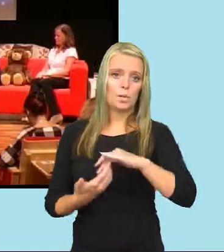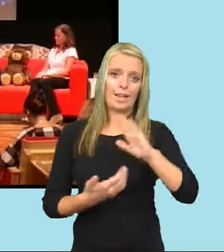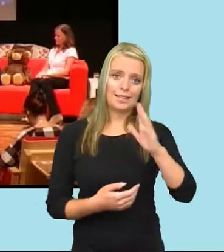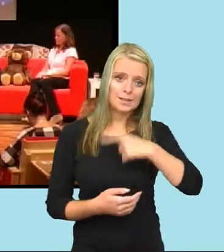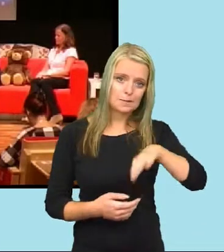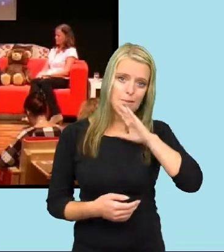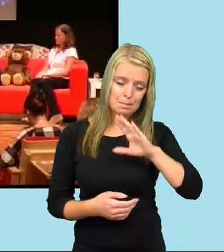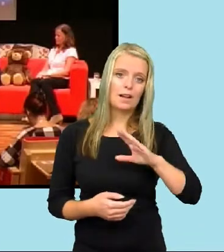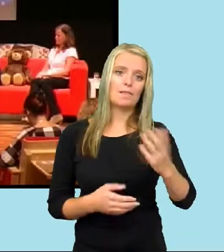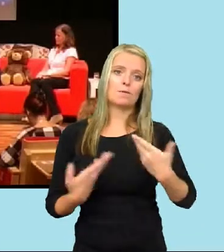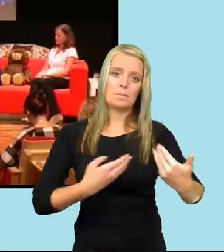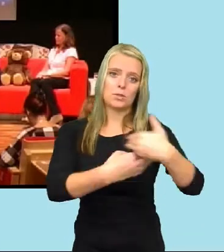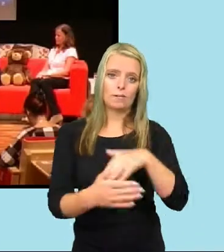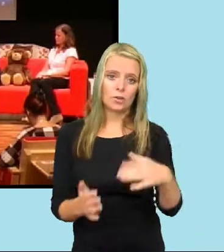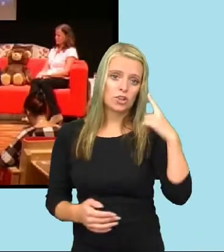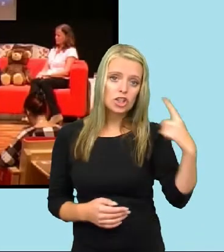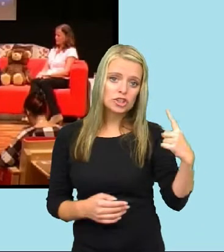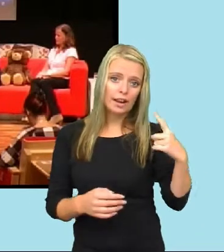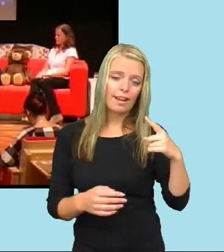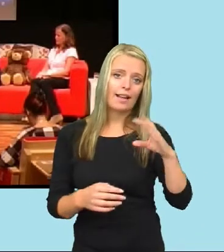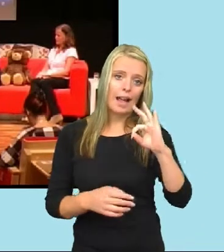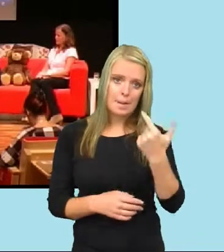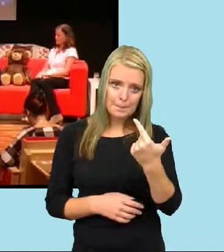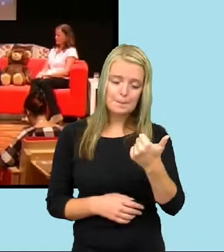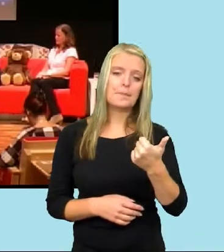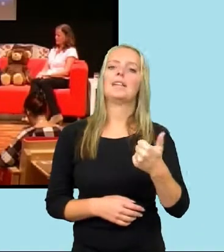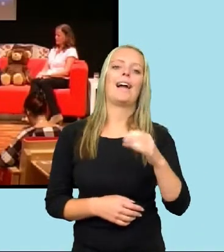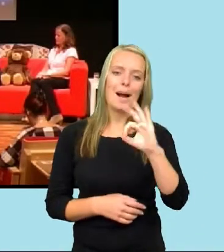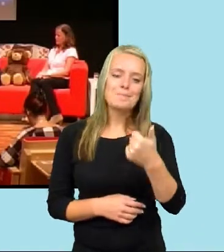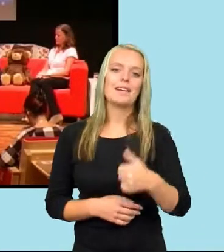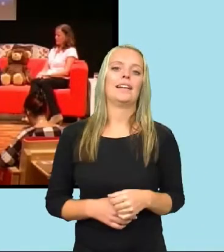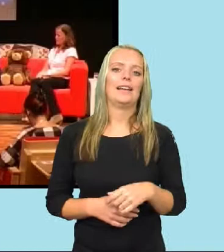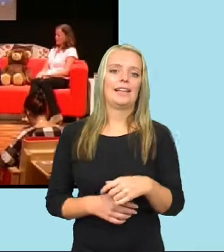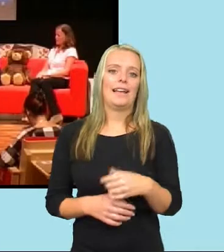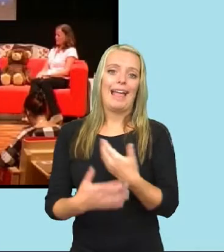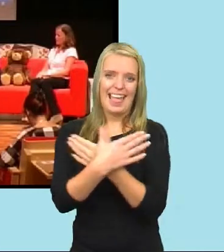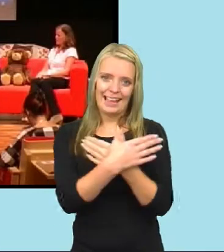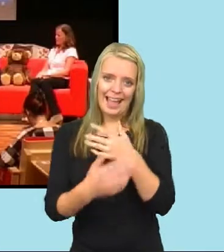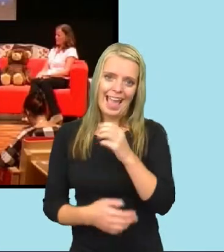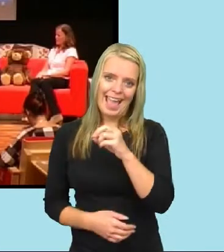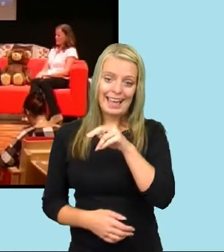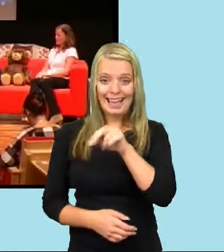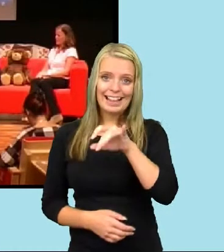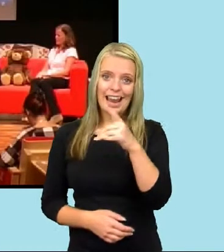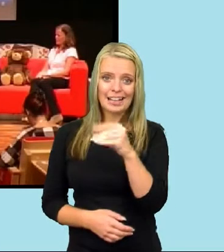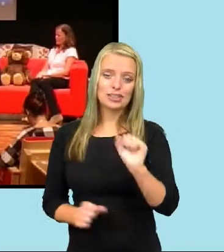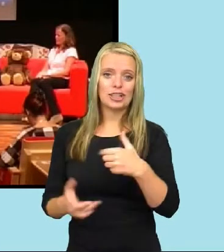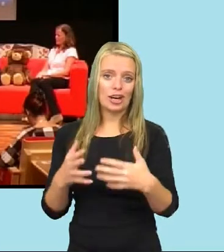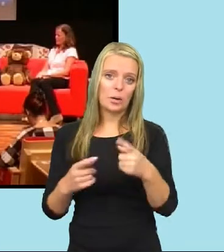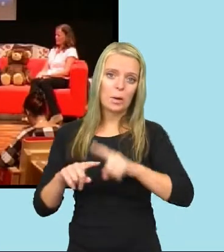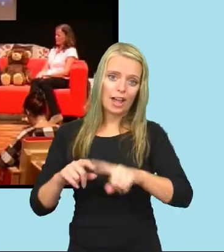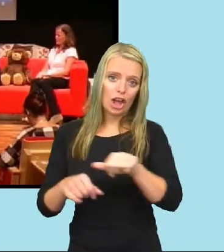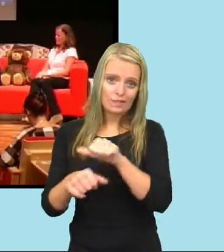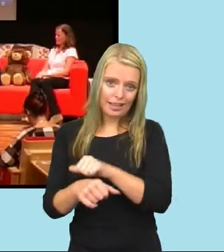från hörselhabiliteringen. Engla, hon ska göra några övningar med specialpedagogen för att kolla av hur hon hanterar och